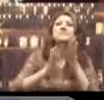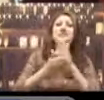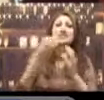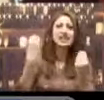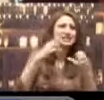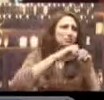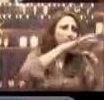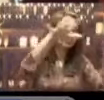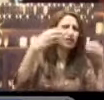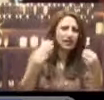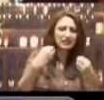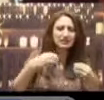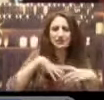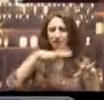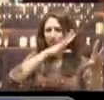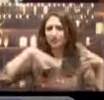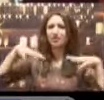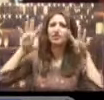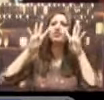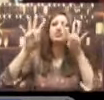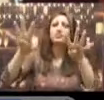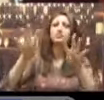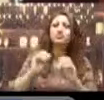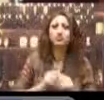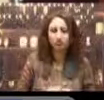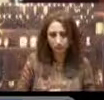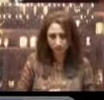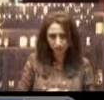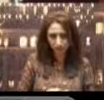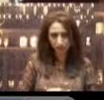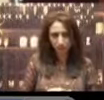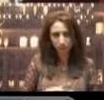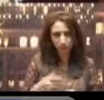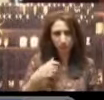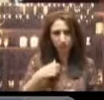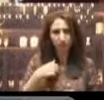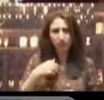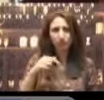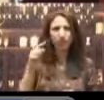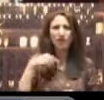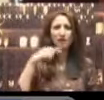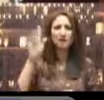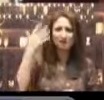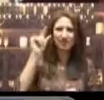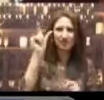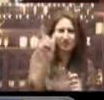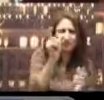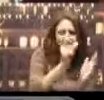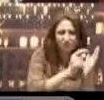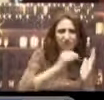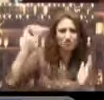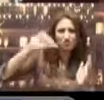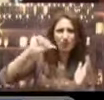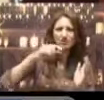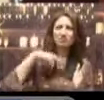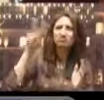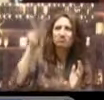مش عارف، يعني انا ما كانش ليا مشاهد طلعت في الفيلم يعني كانت بايخه، بس كان في مشاهد تانية ما اتبسطش